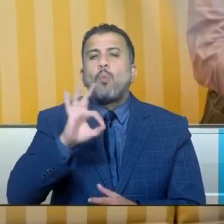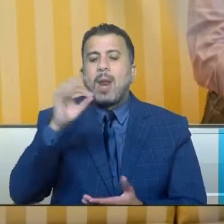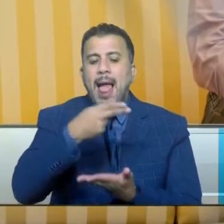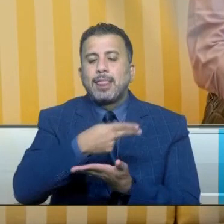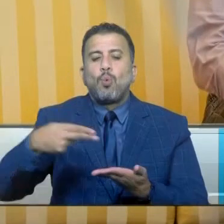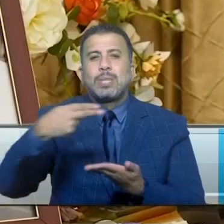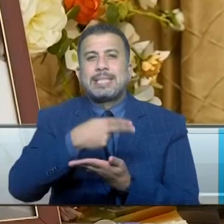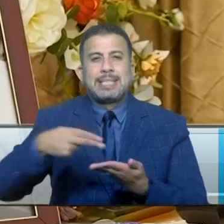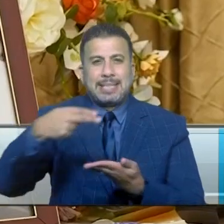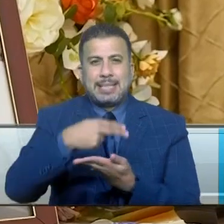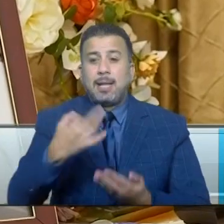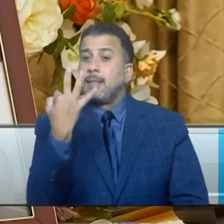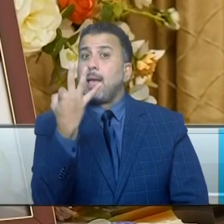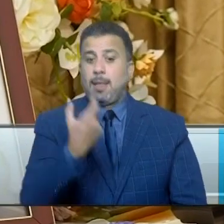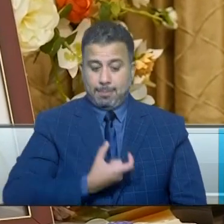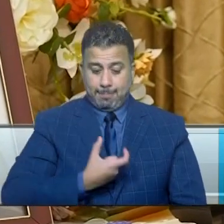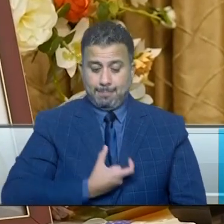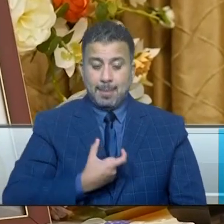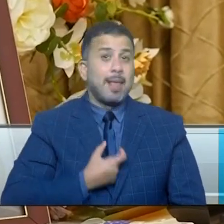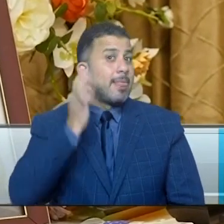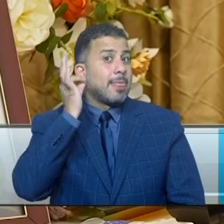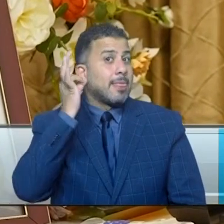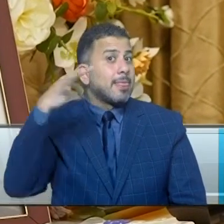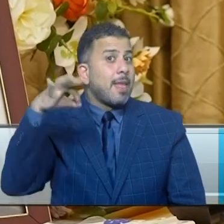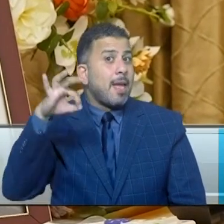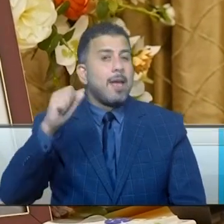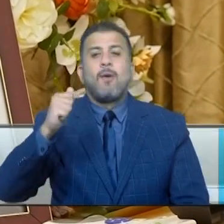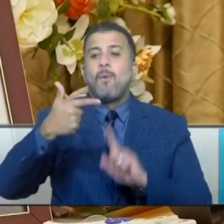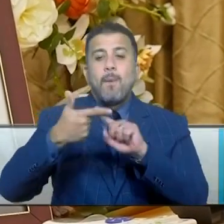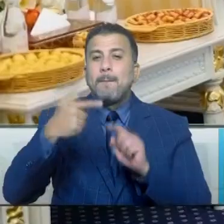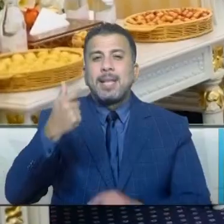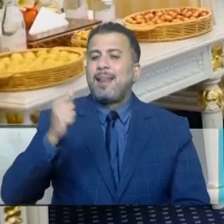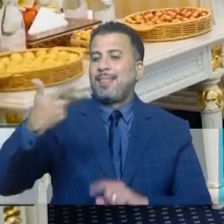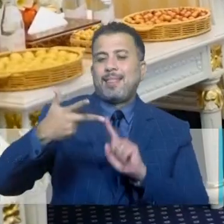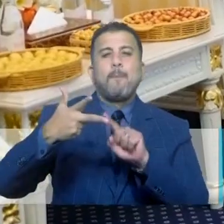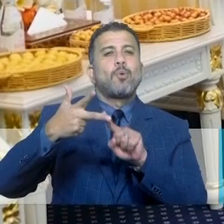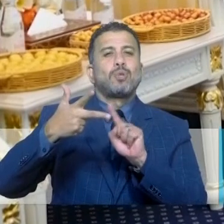إضافة إلى 3 ميداليات ذهبية وميدالية برونزية.